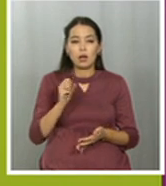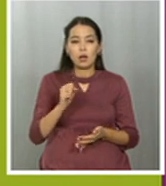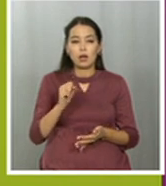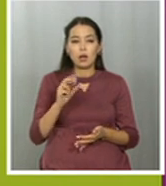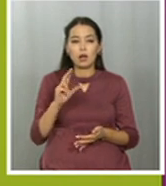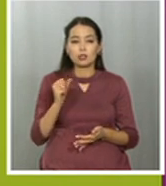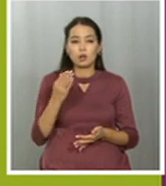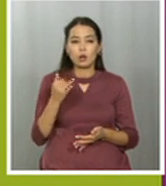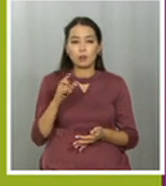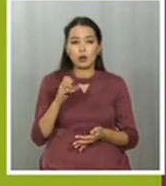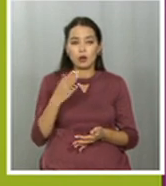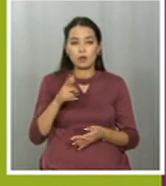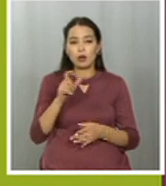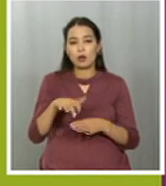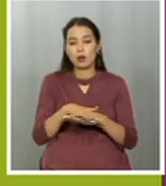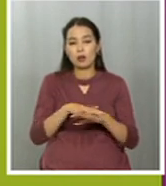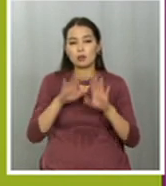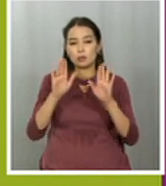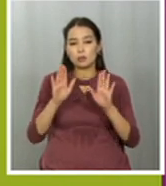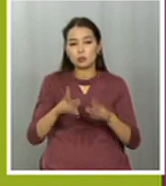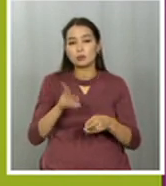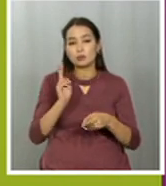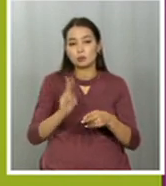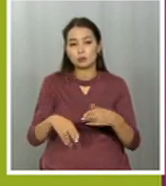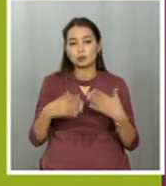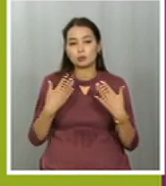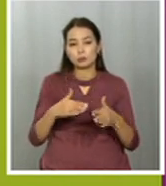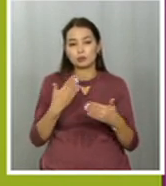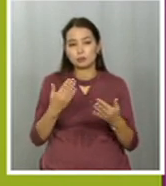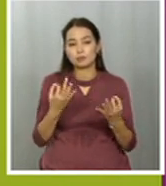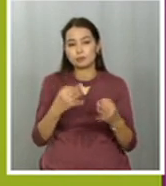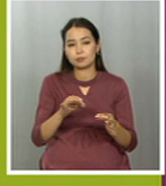келген халық көрме аяқталғаннан кейінде жібермейді.